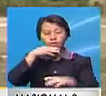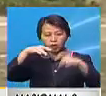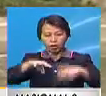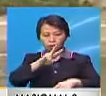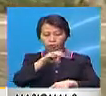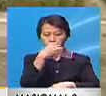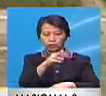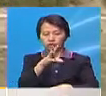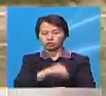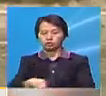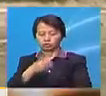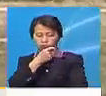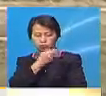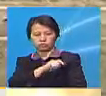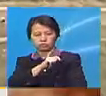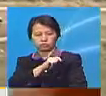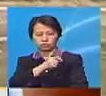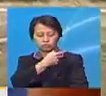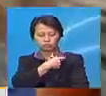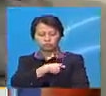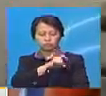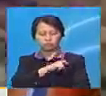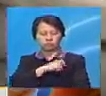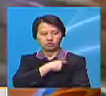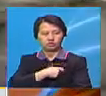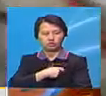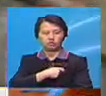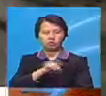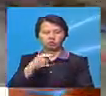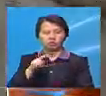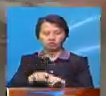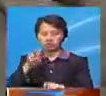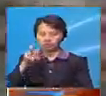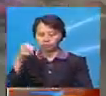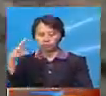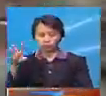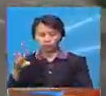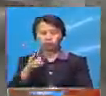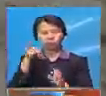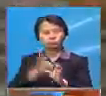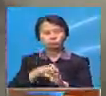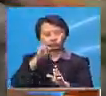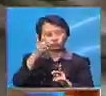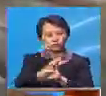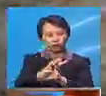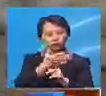2006 dan Glasgow, Scotland 2014. Menyertai Letu di Langkawi sebanyak 7 kali dengan